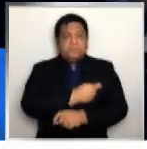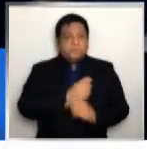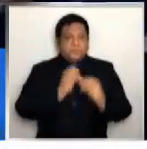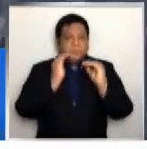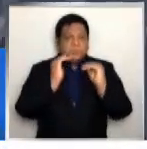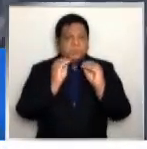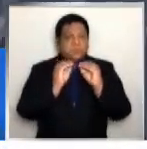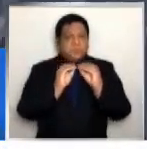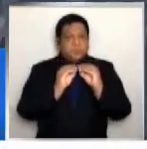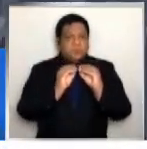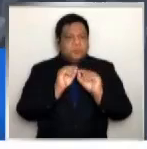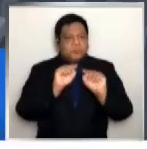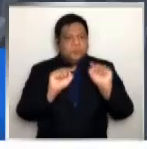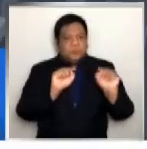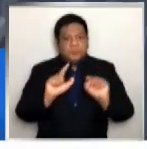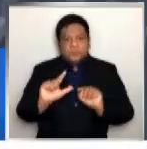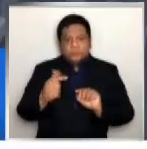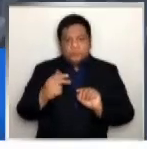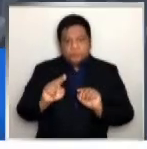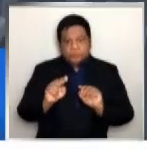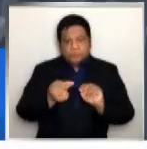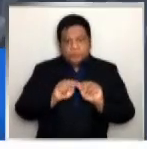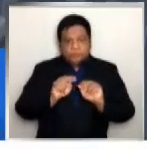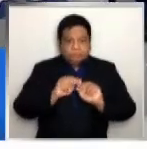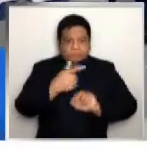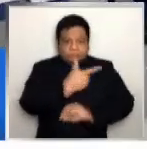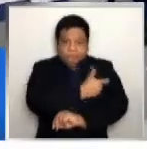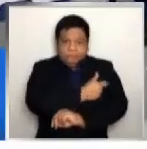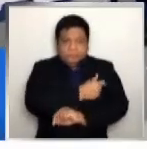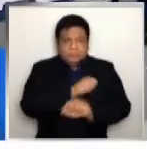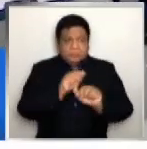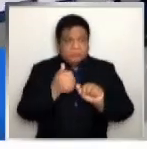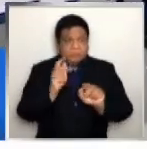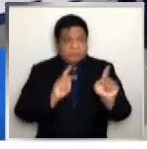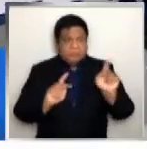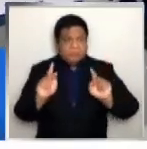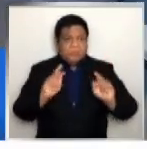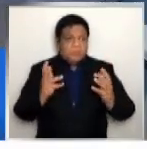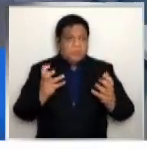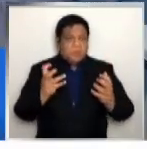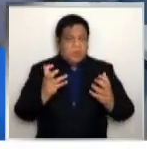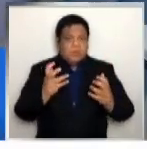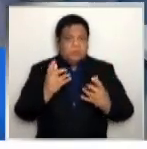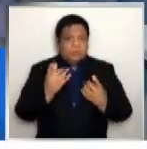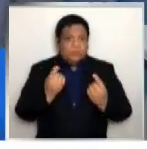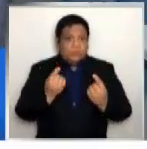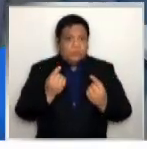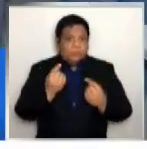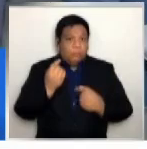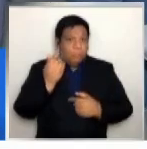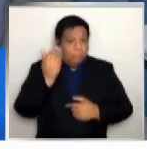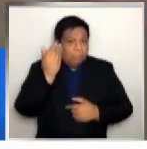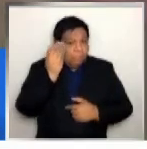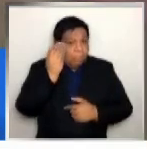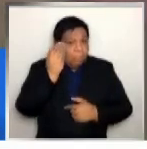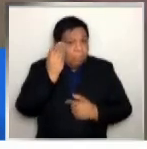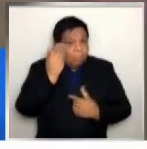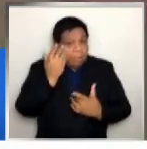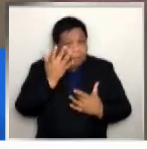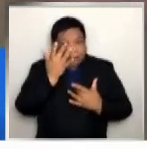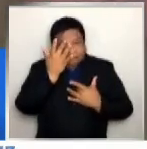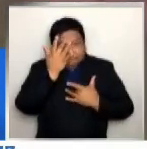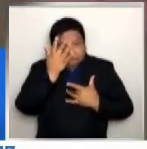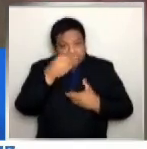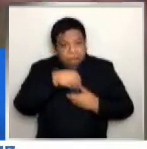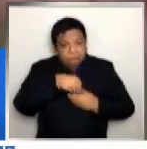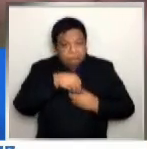Pero dahil daw sa kagustuhan mabakunahan ng ilan, may mga nagpapanggap na may sakit para mauna sa pila. Pwede kaya